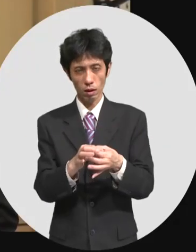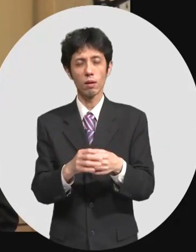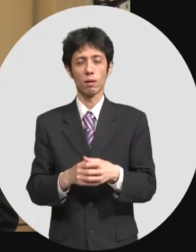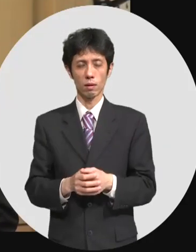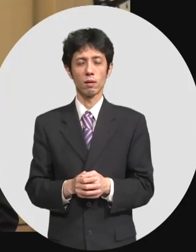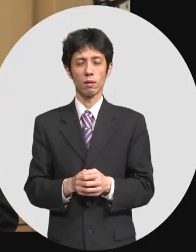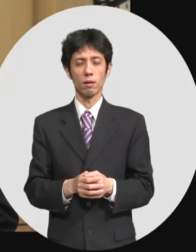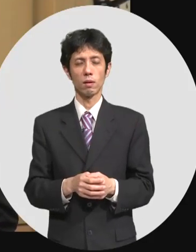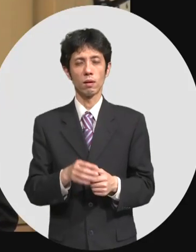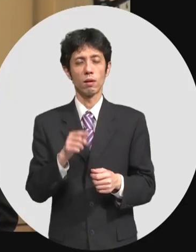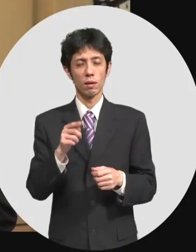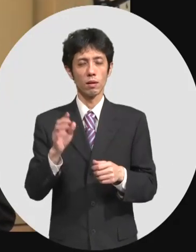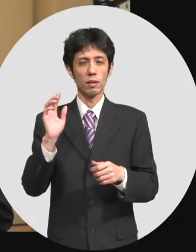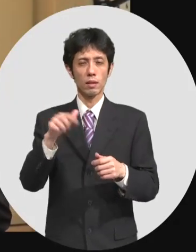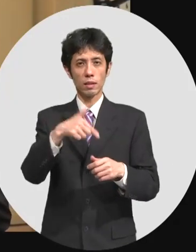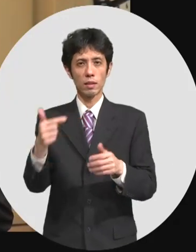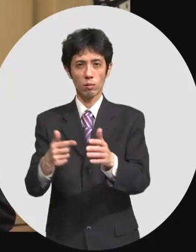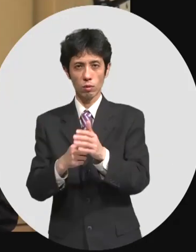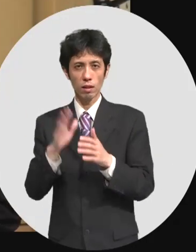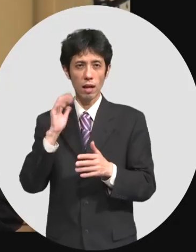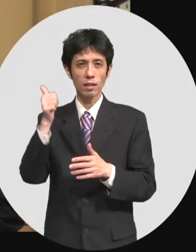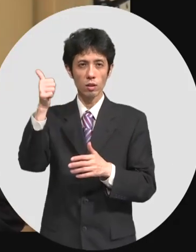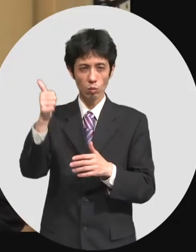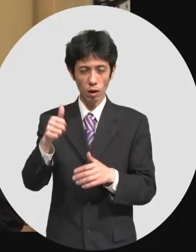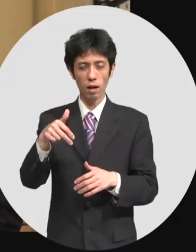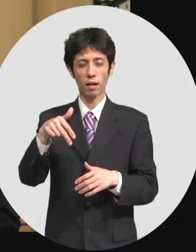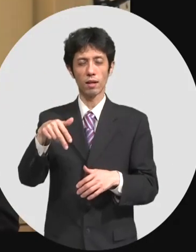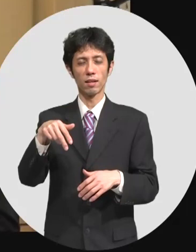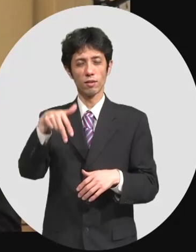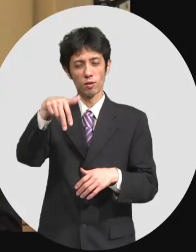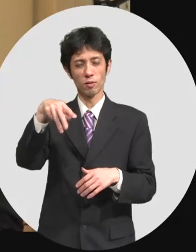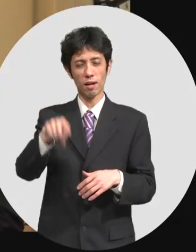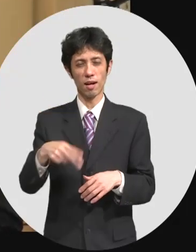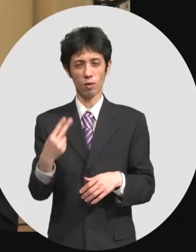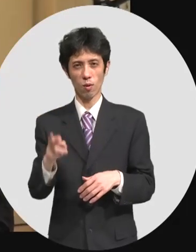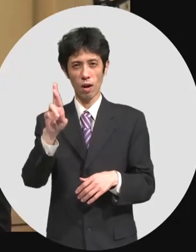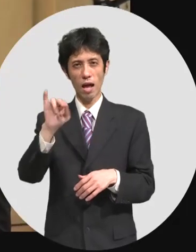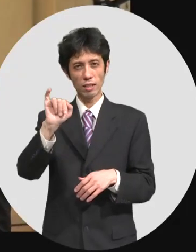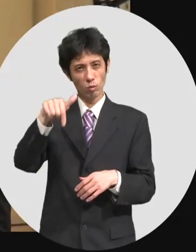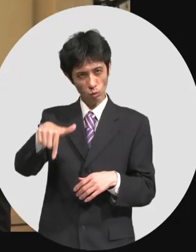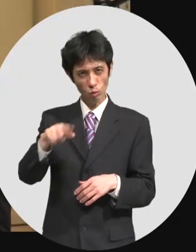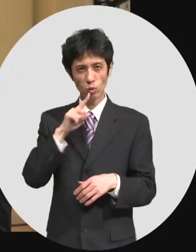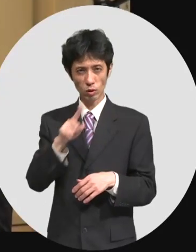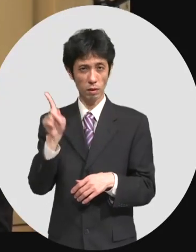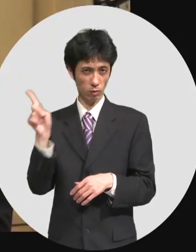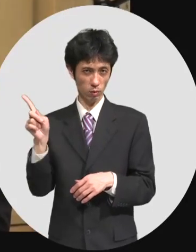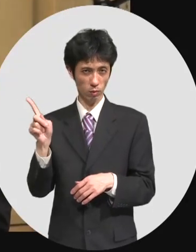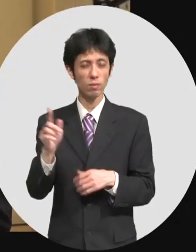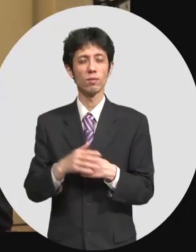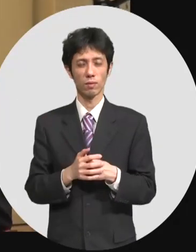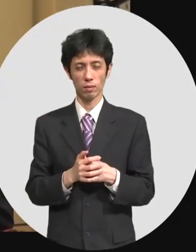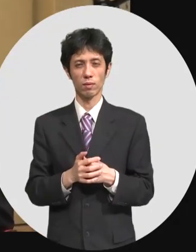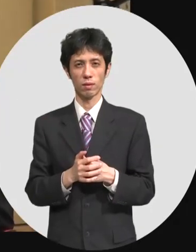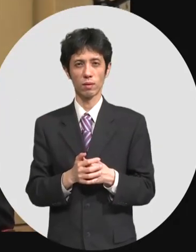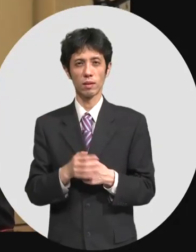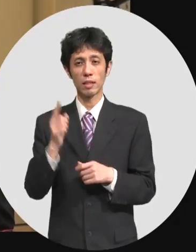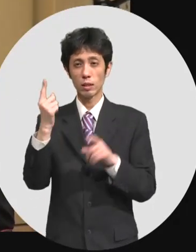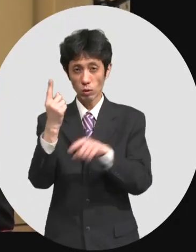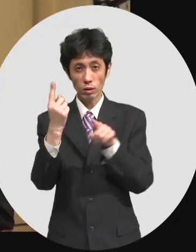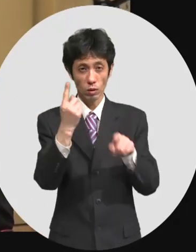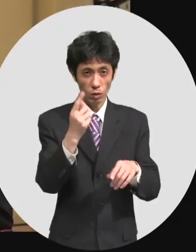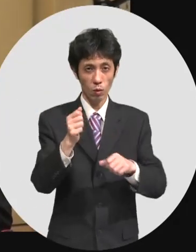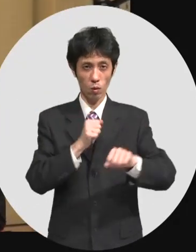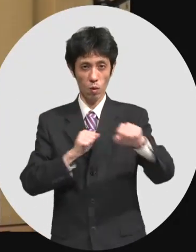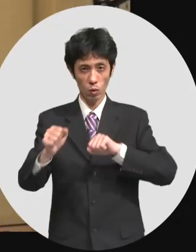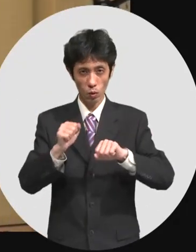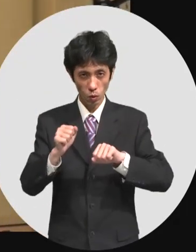様式、西村大臣はスマートライフとおっしゃってますけれども、そうしたものでございますので、そうした一人一人の行動につきまして、引き